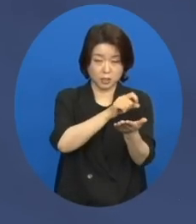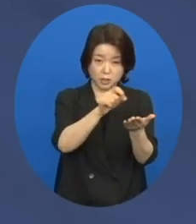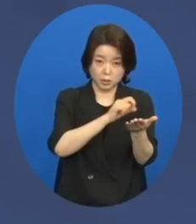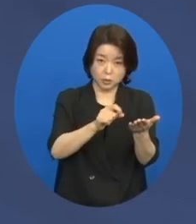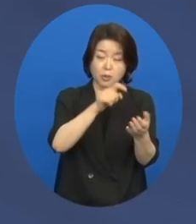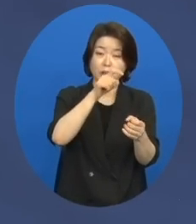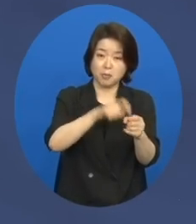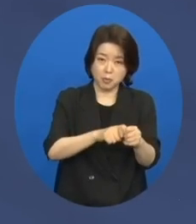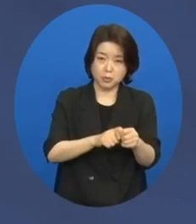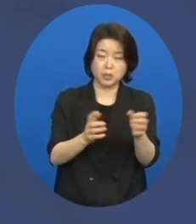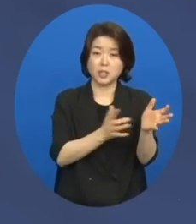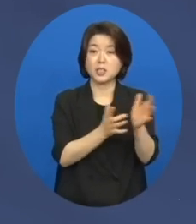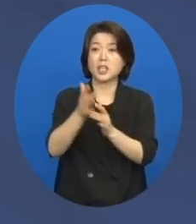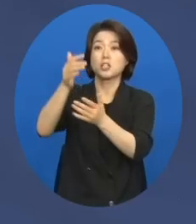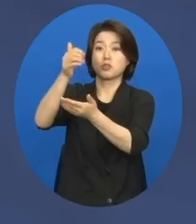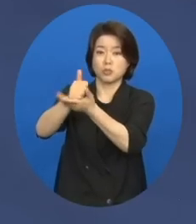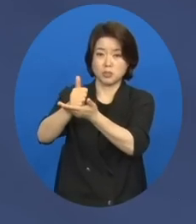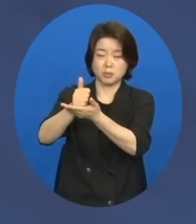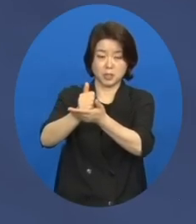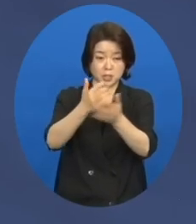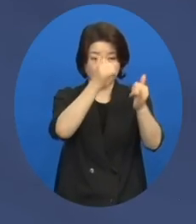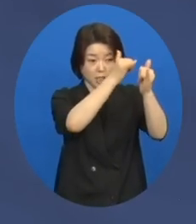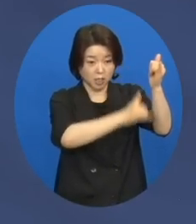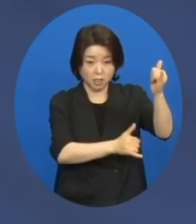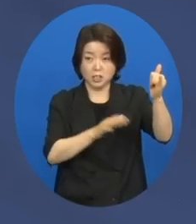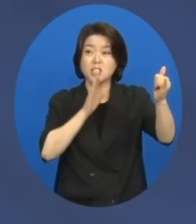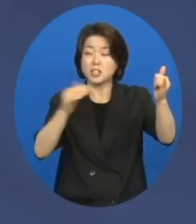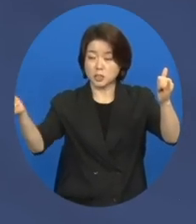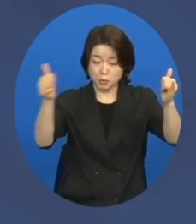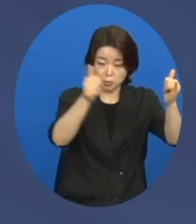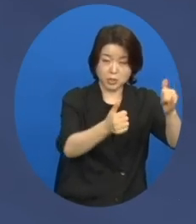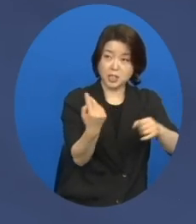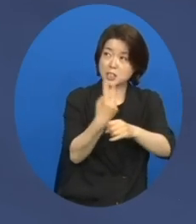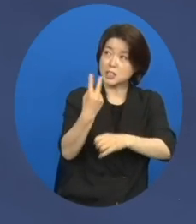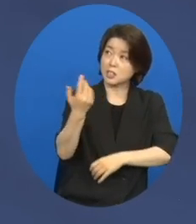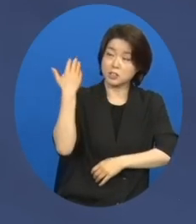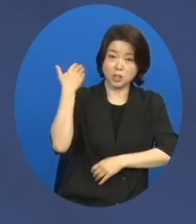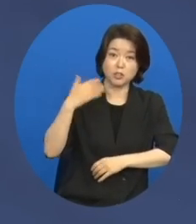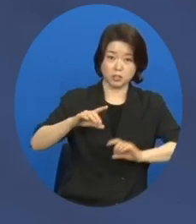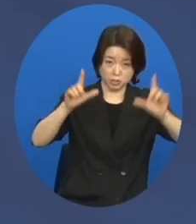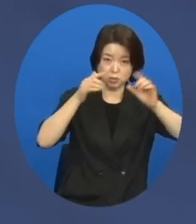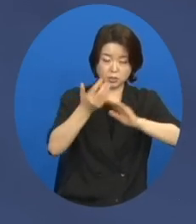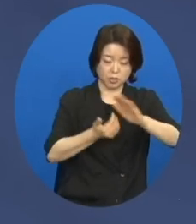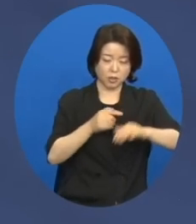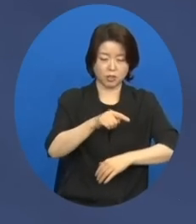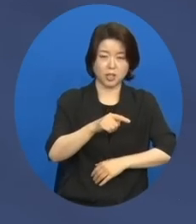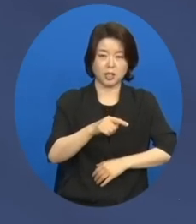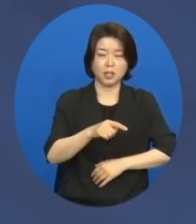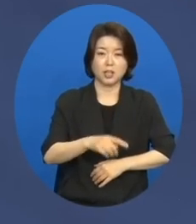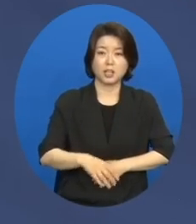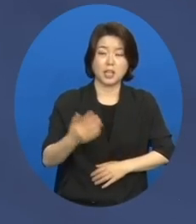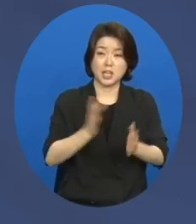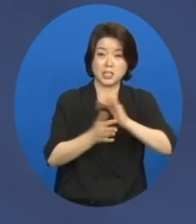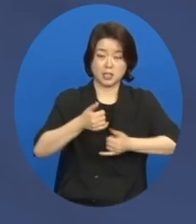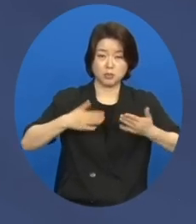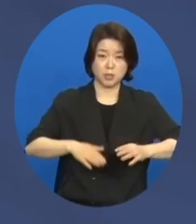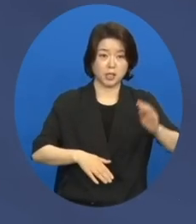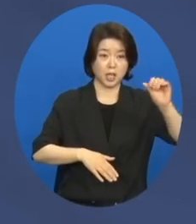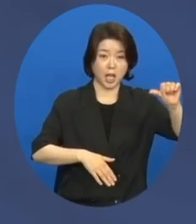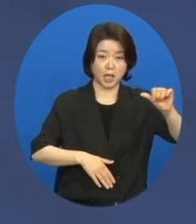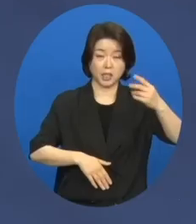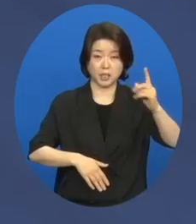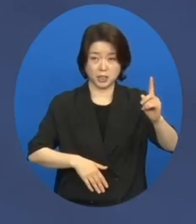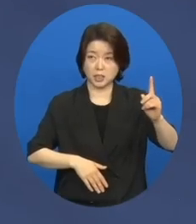것은 예수께서 역사 속에 실제 오셨던 2000년 전, 지금 예수님이 오신 지 AD